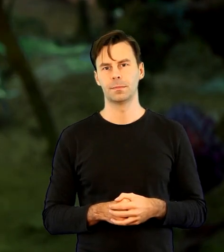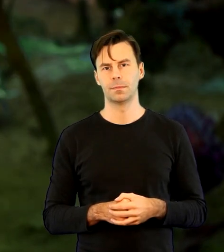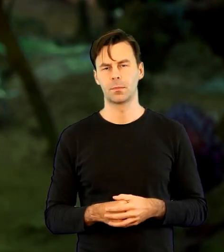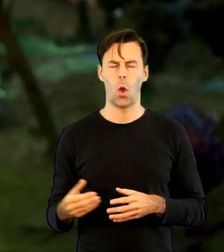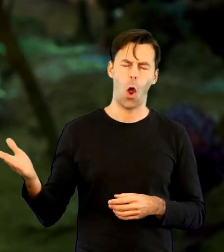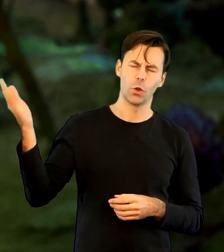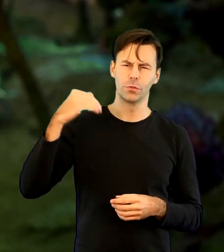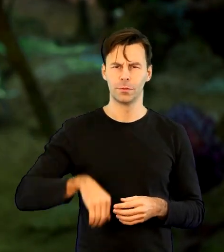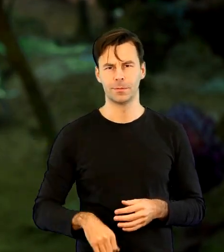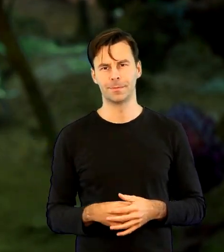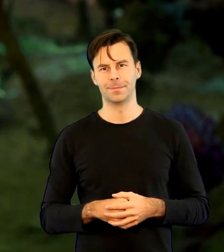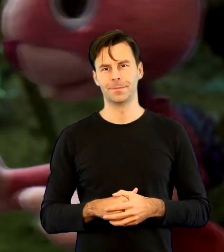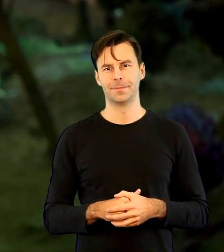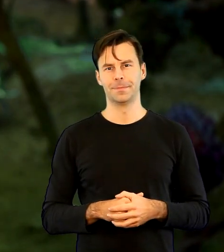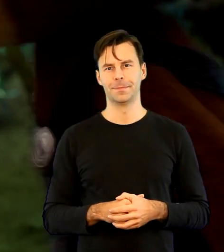Za mną!